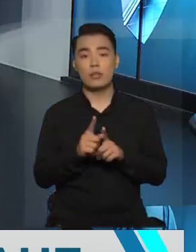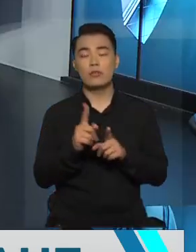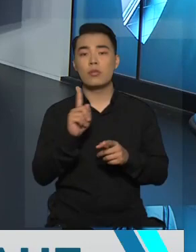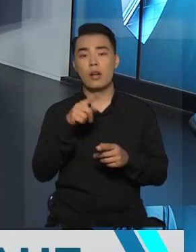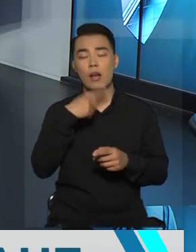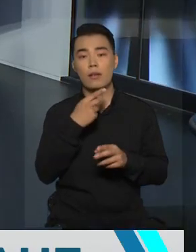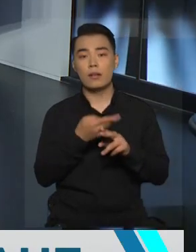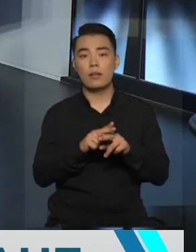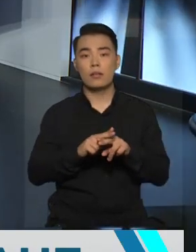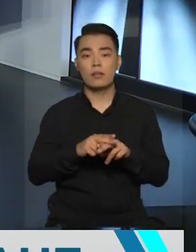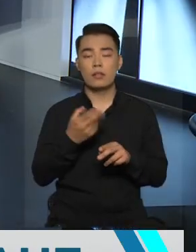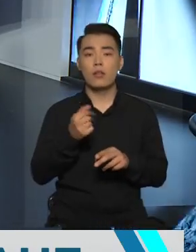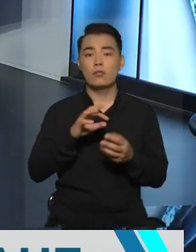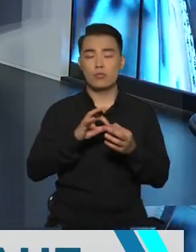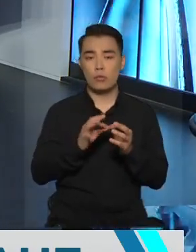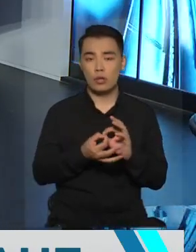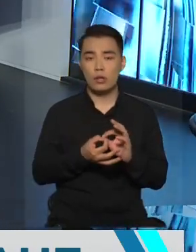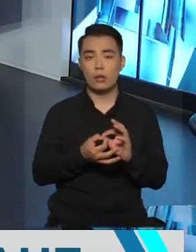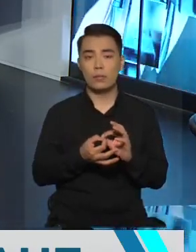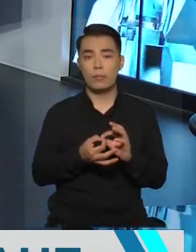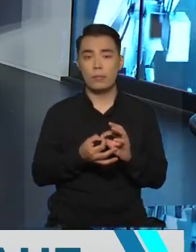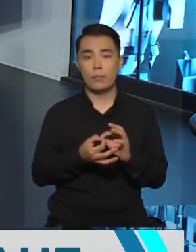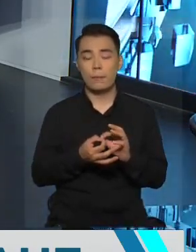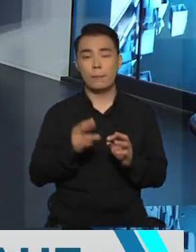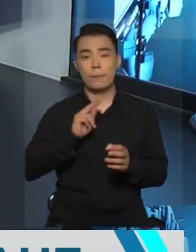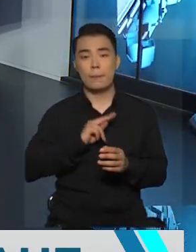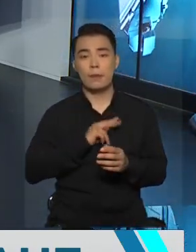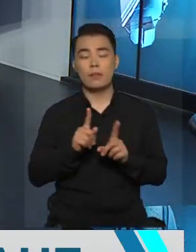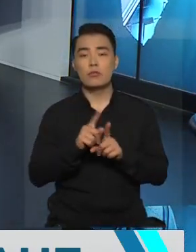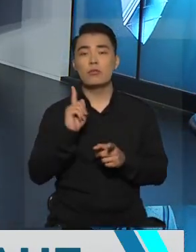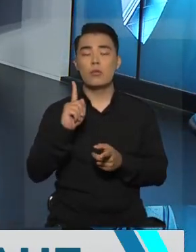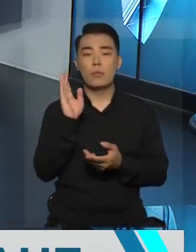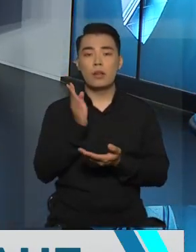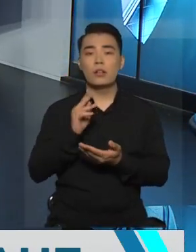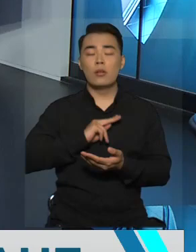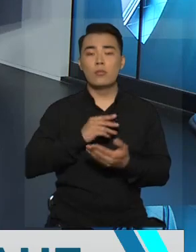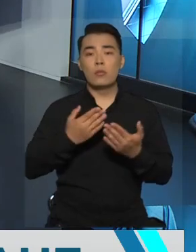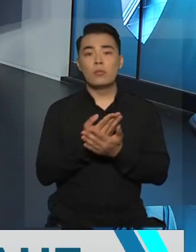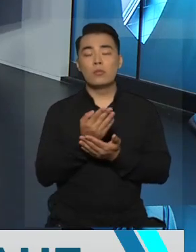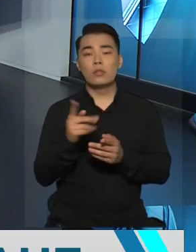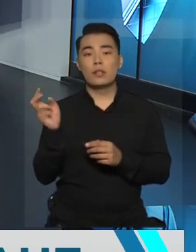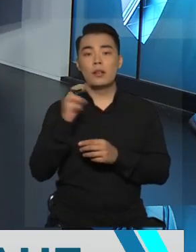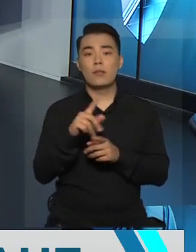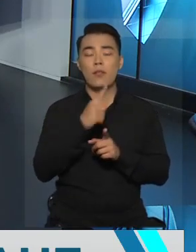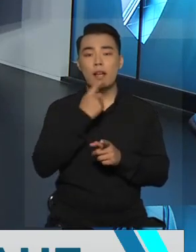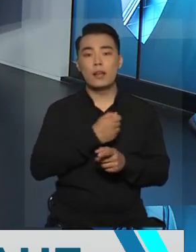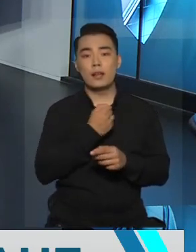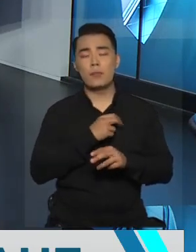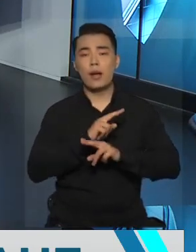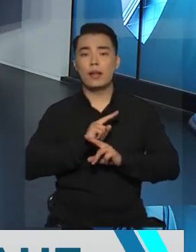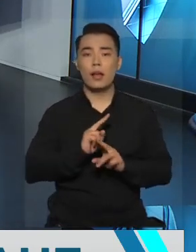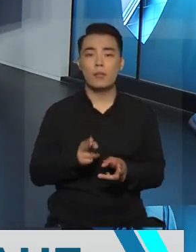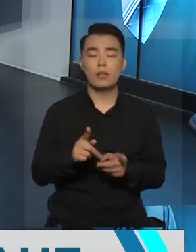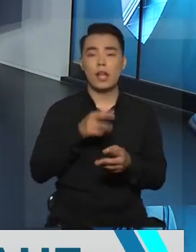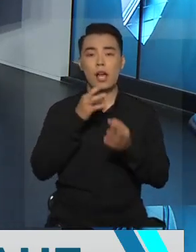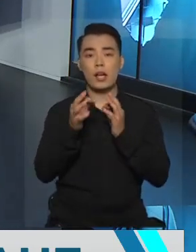что да, достаточно сложно приходится членам правительства, которые приходят в обновленный парламент, вести диалог.